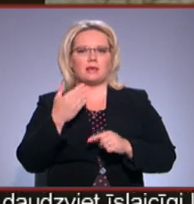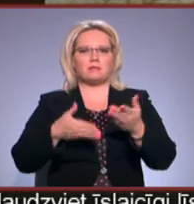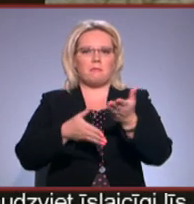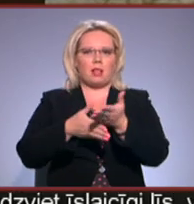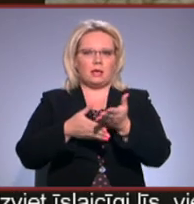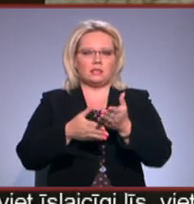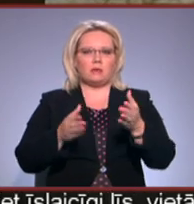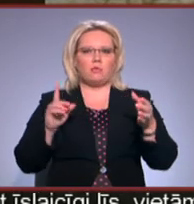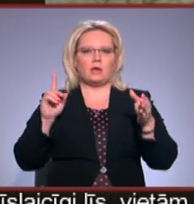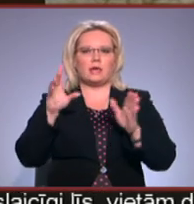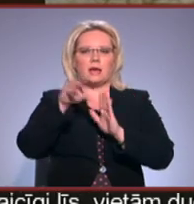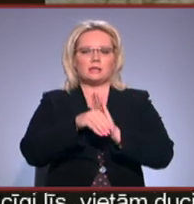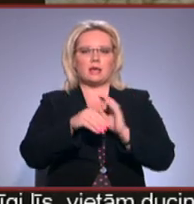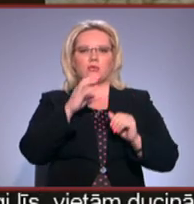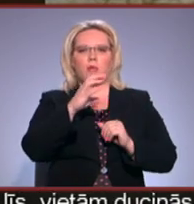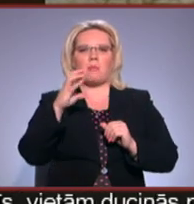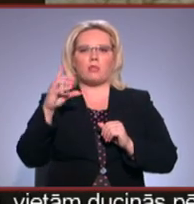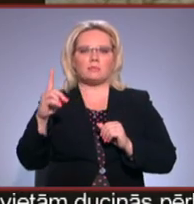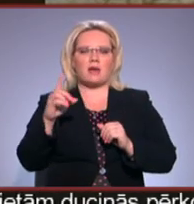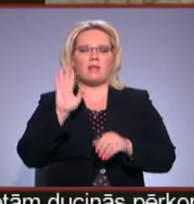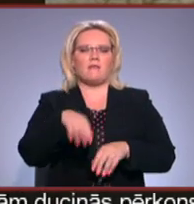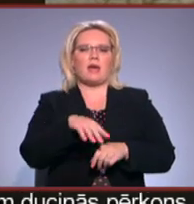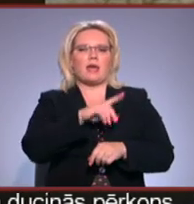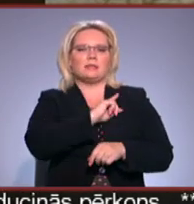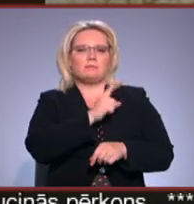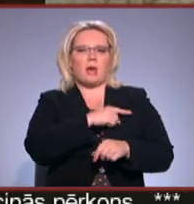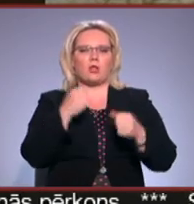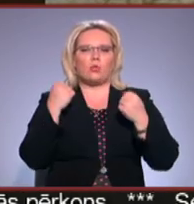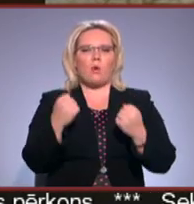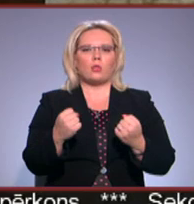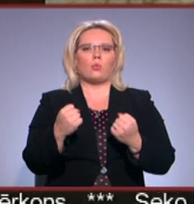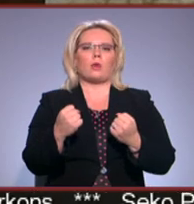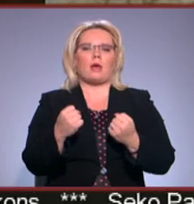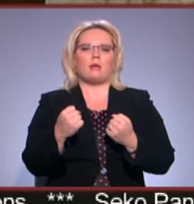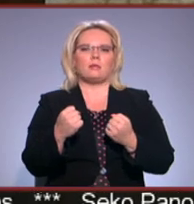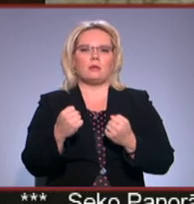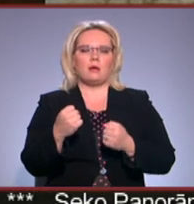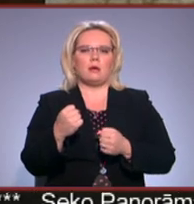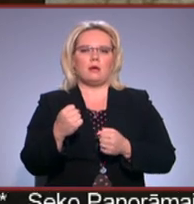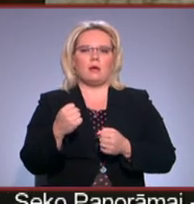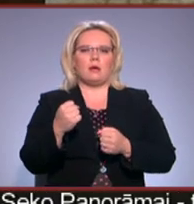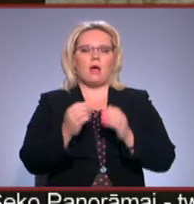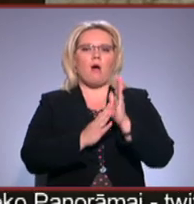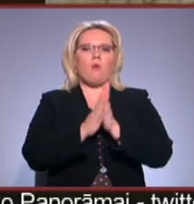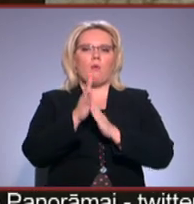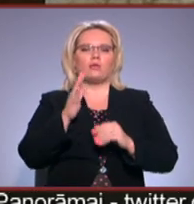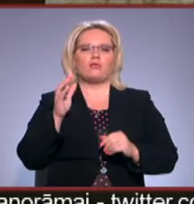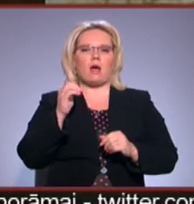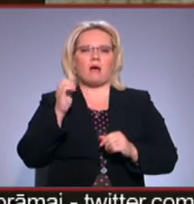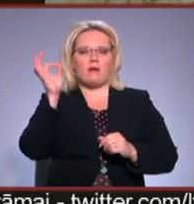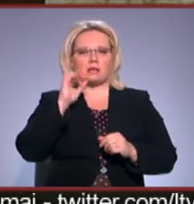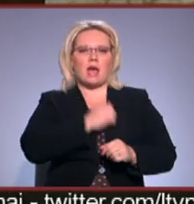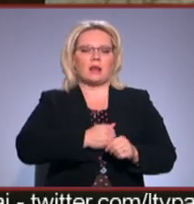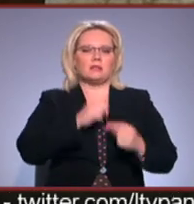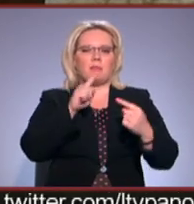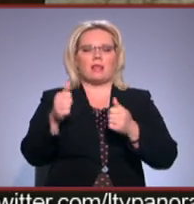palīdzību piesaistot Padomju Savienību varēs spēt noturēt augošo Vācijas agresiju pret savām kaimiņu valstīm, tad